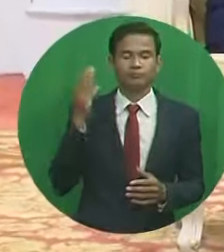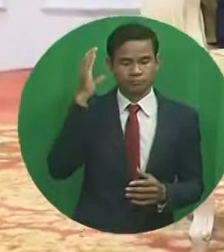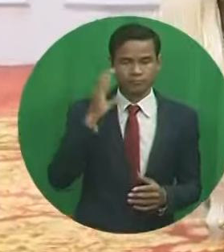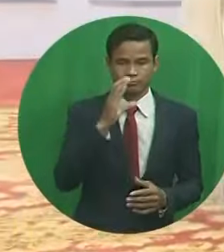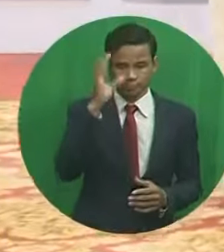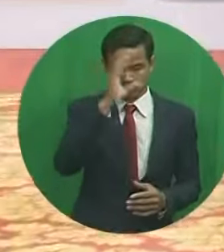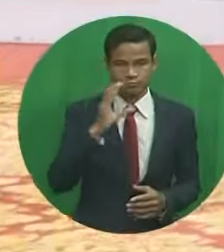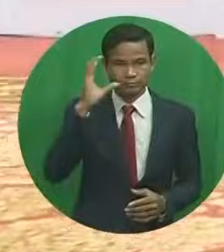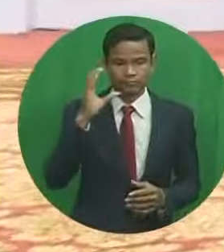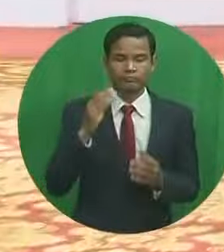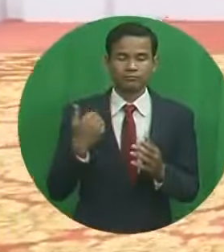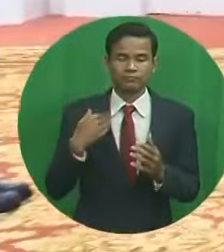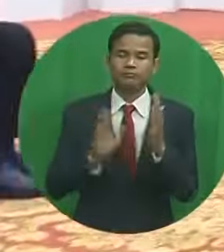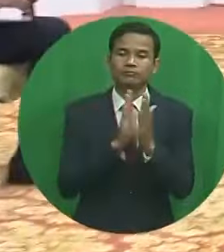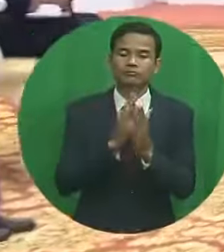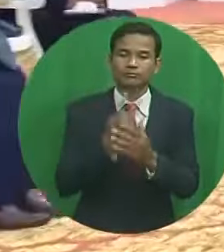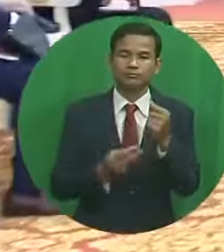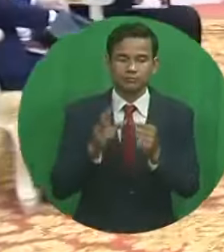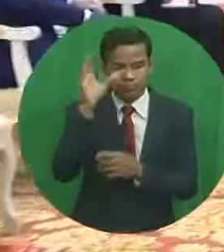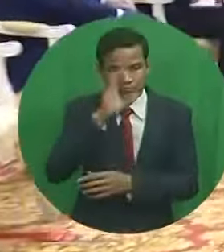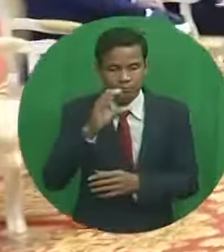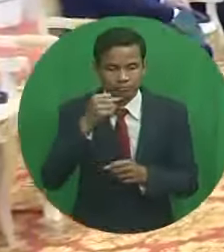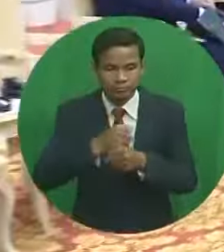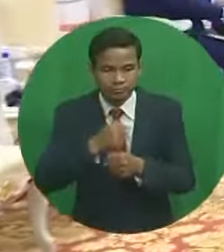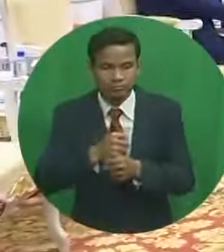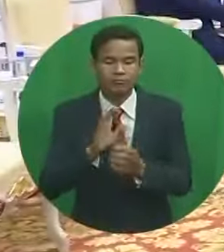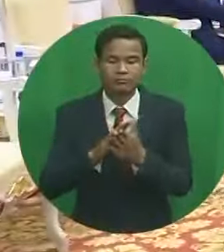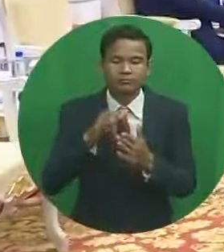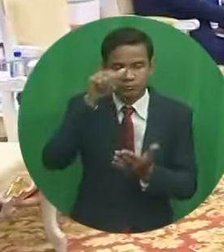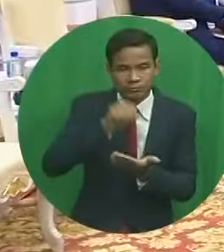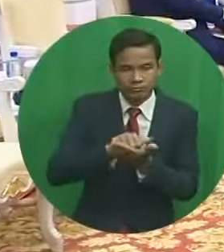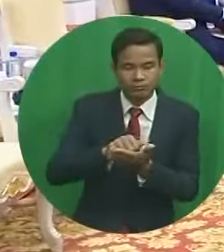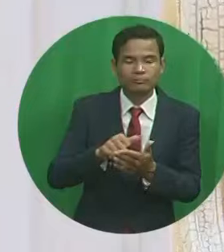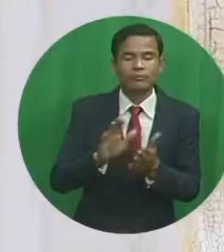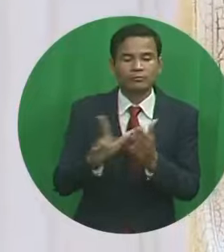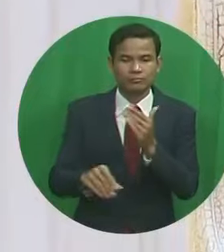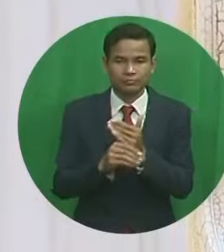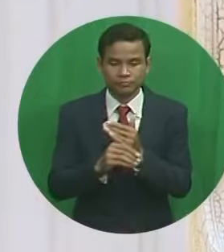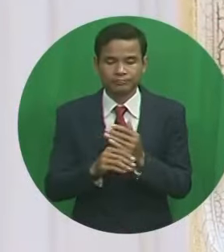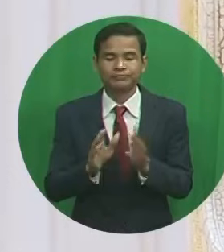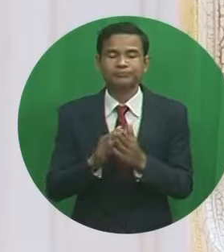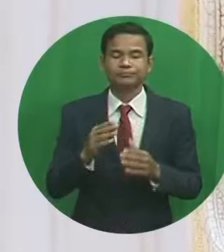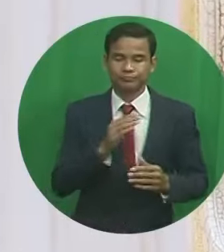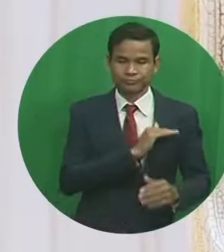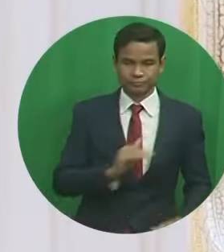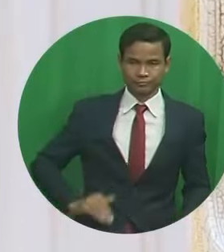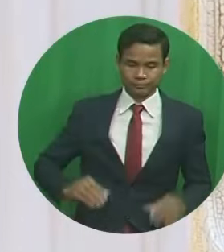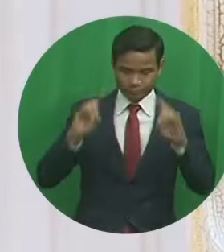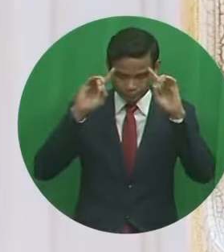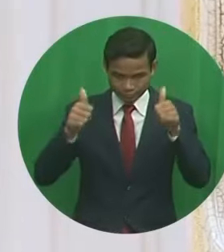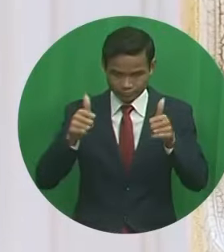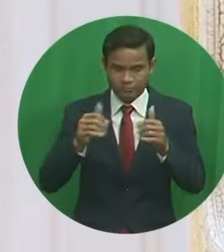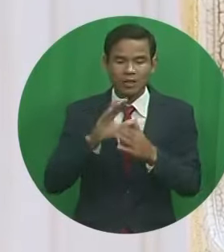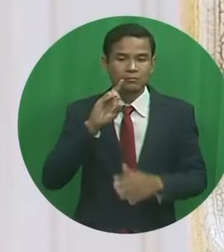ប្រទេសទាំងពីរនឹងស្វែងរកឱកាសសម្រាប់កិច្ចសហប្រតិបត្តិការបន្ថែមទៀតជាមួយគ្នានេះសម្ដេចថបតីបានគូសបញ្ជាក់